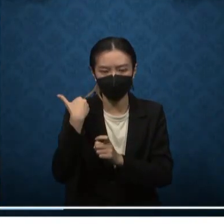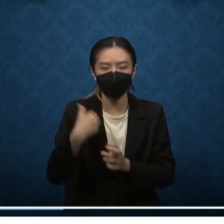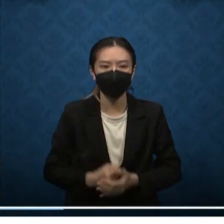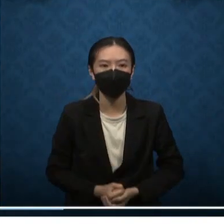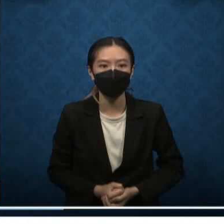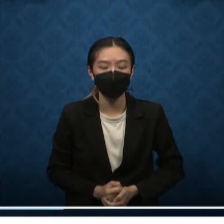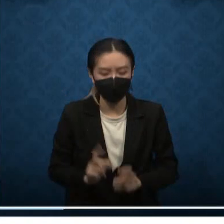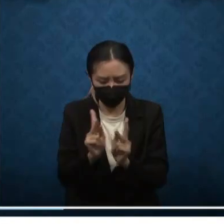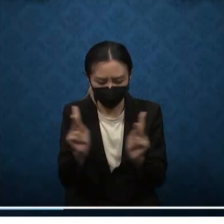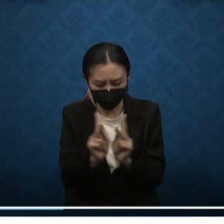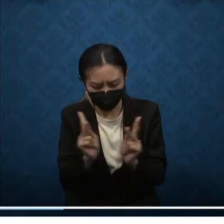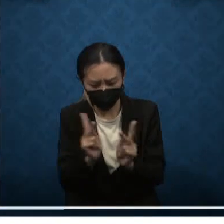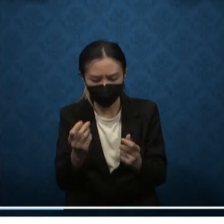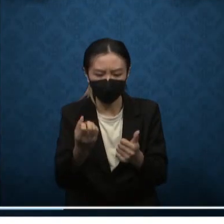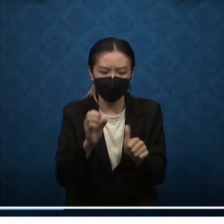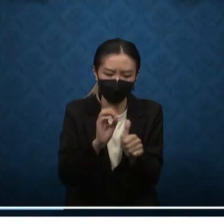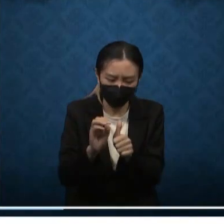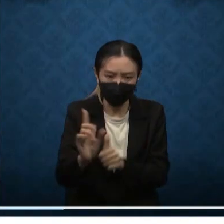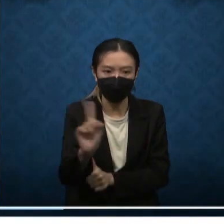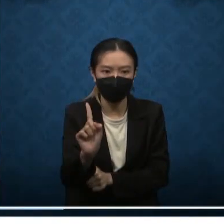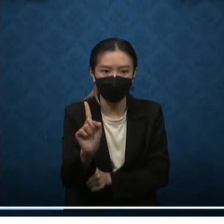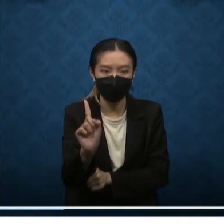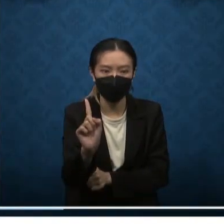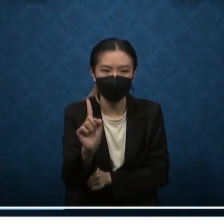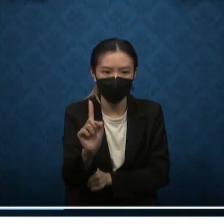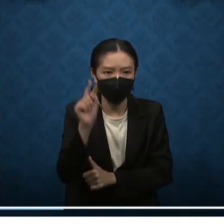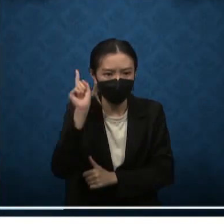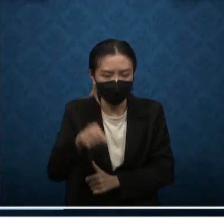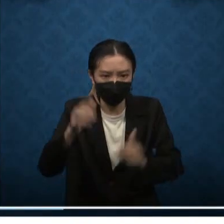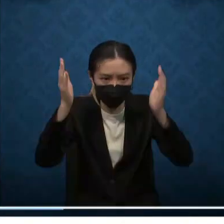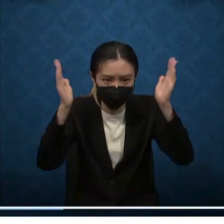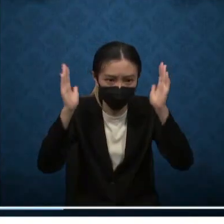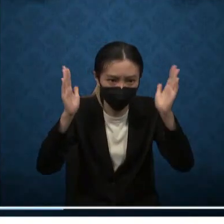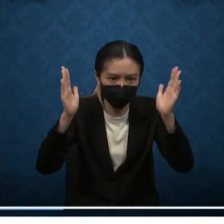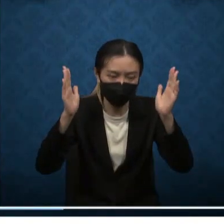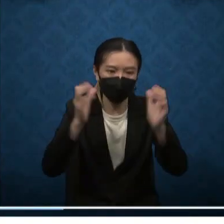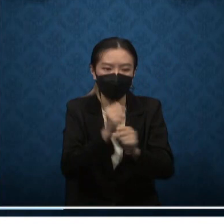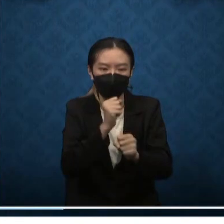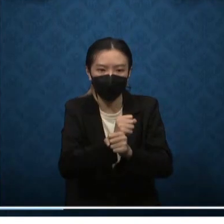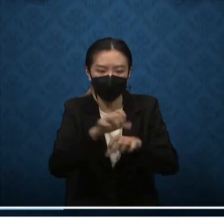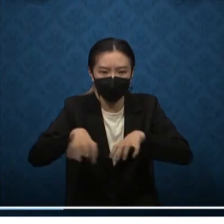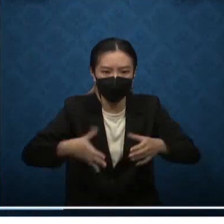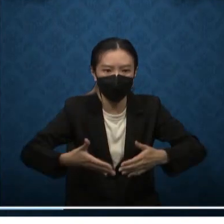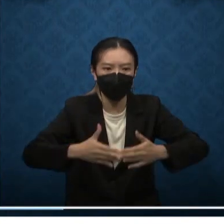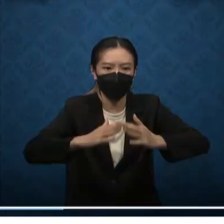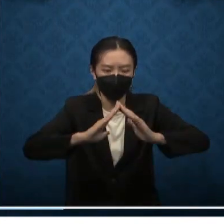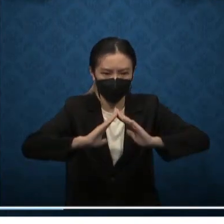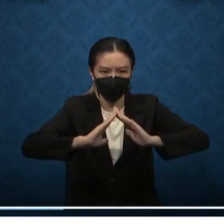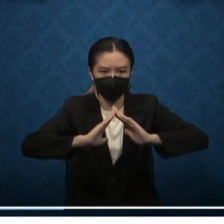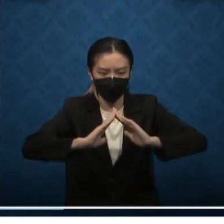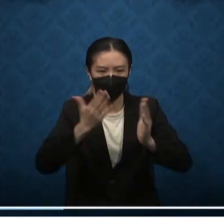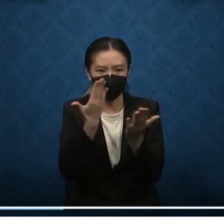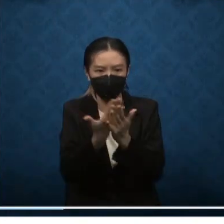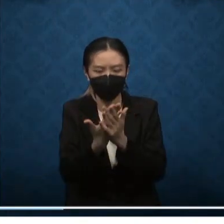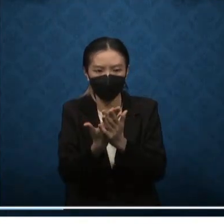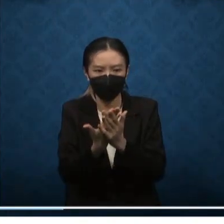มา